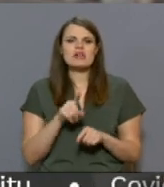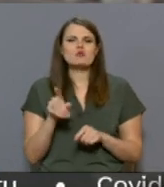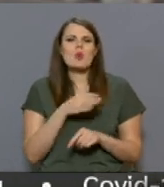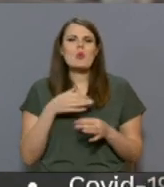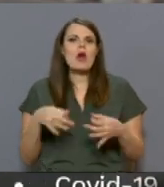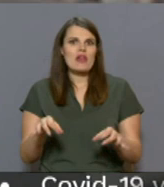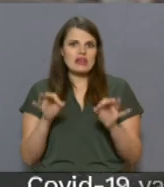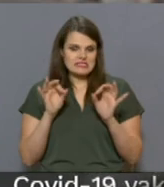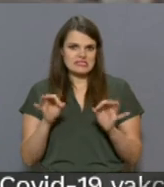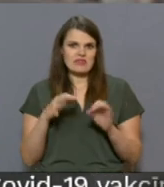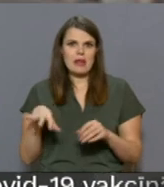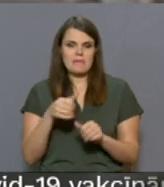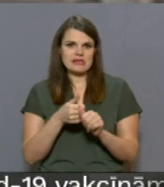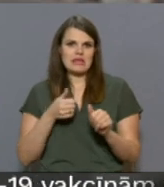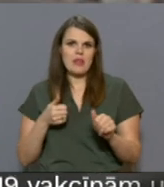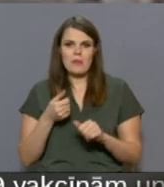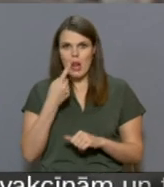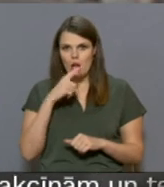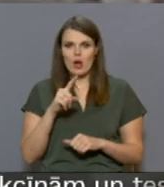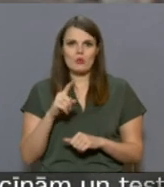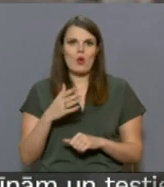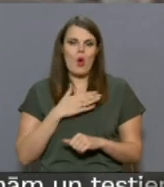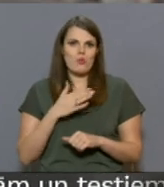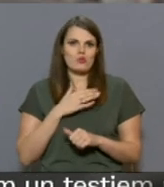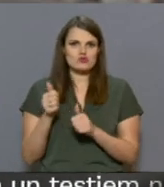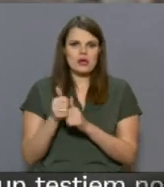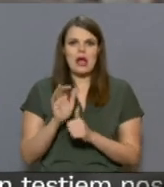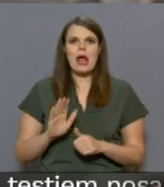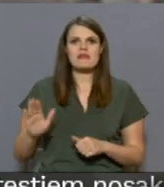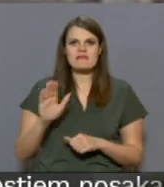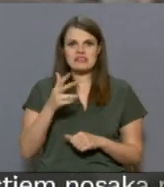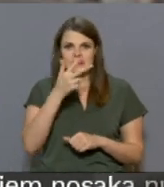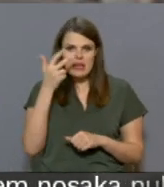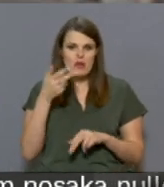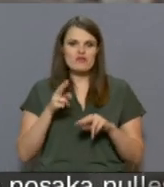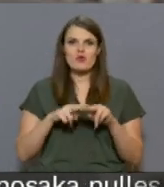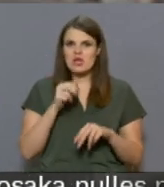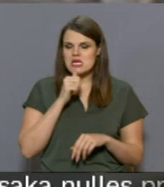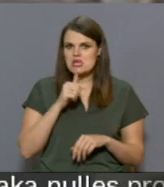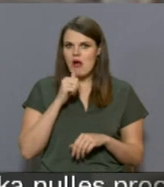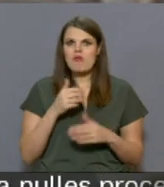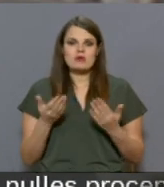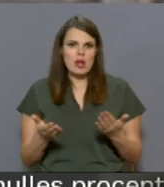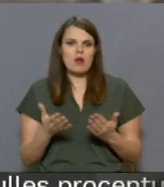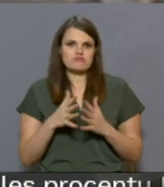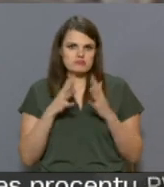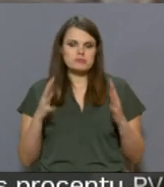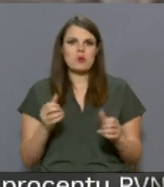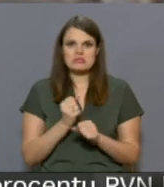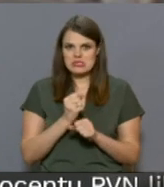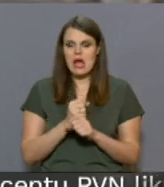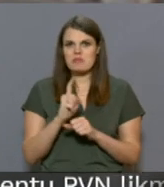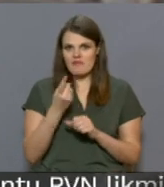Mēs atpaliekam no mūsu brāļu valstīm Lietuvas un Igaunijas. Līdz ar to daudz darba ir